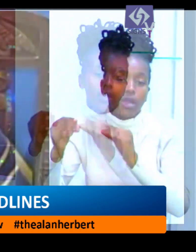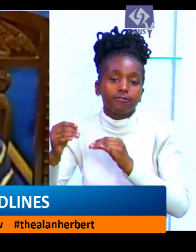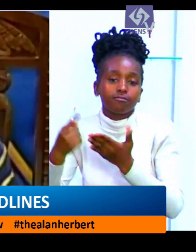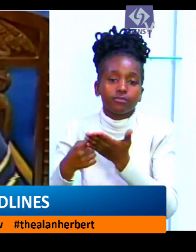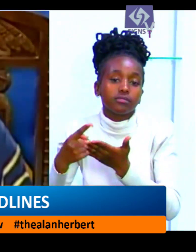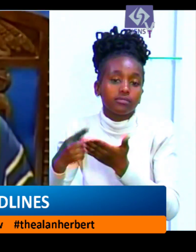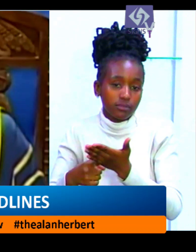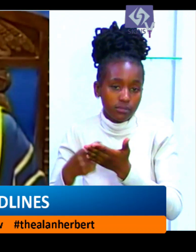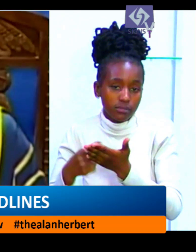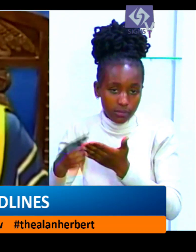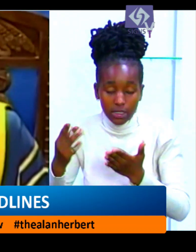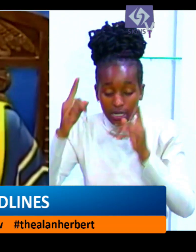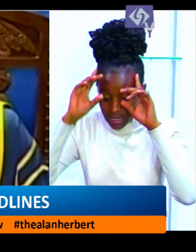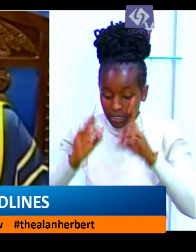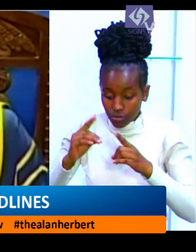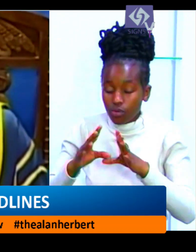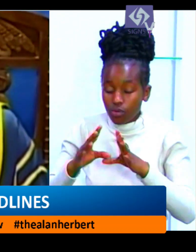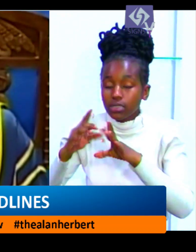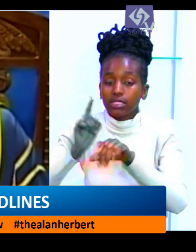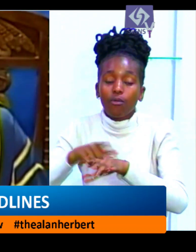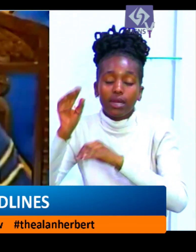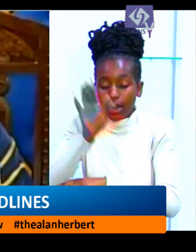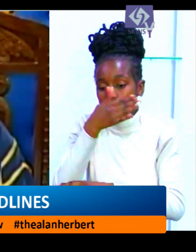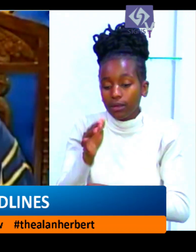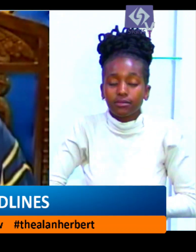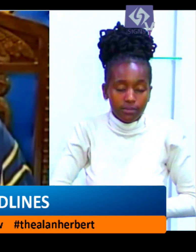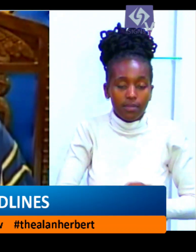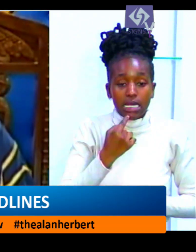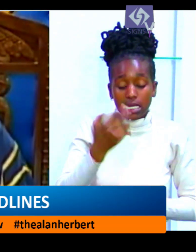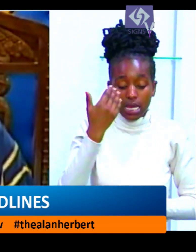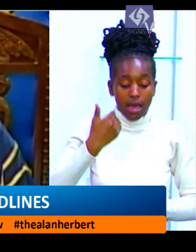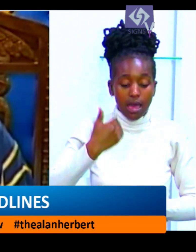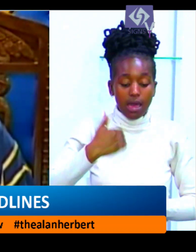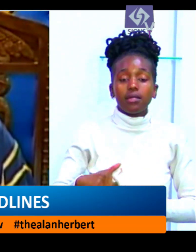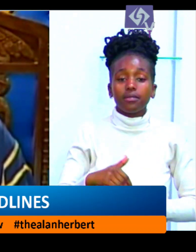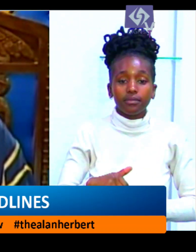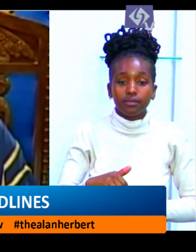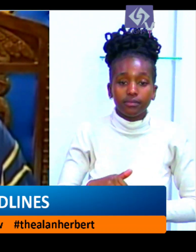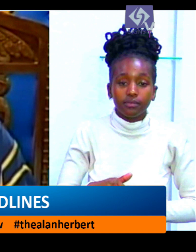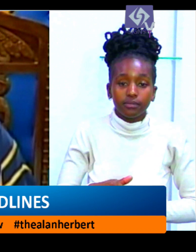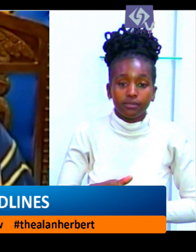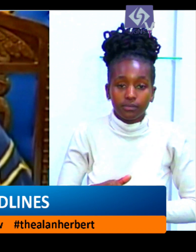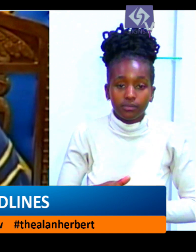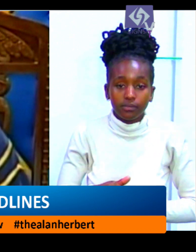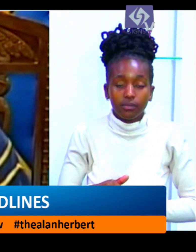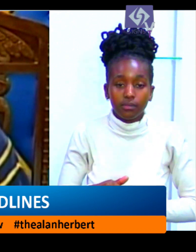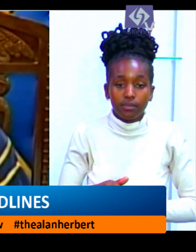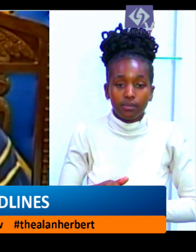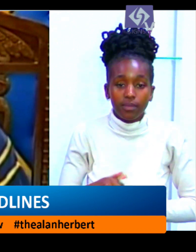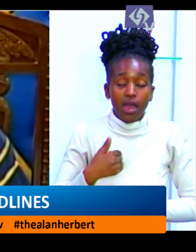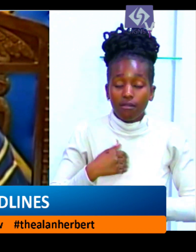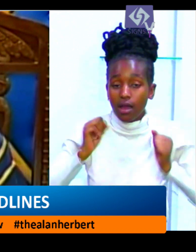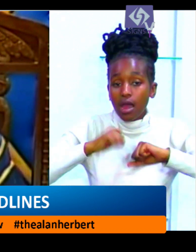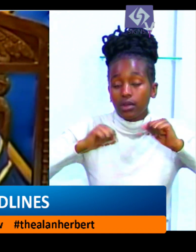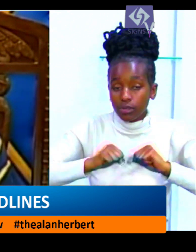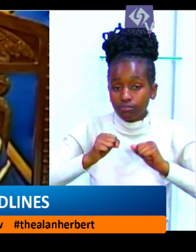Tumeingia pale gisambai primary school. Huko ndio joka denge alisomea. Huko ndio mazisha joka